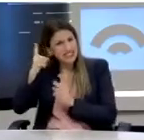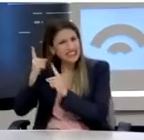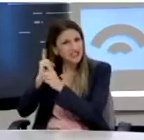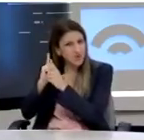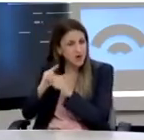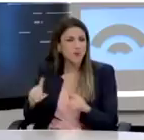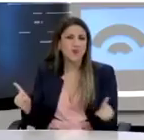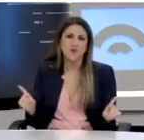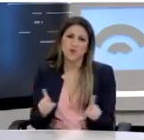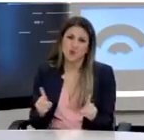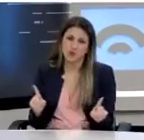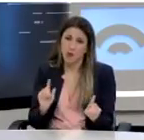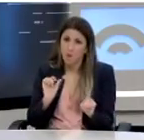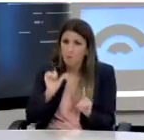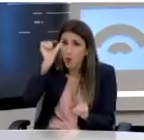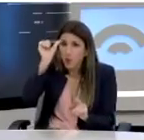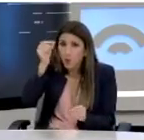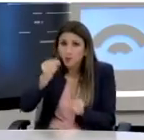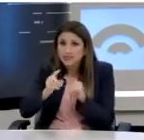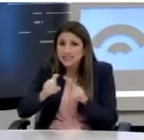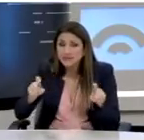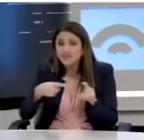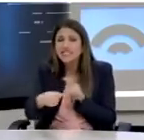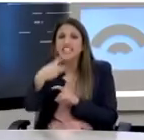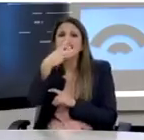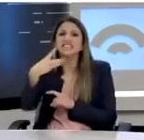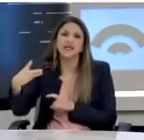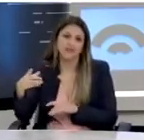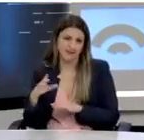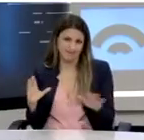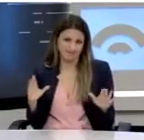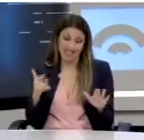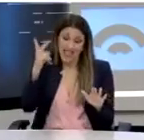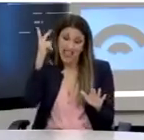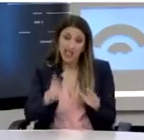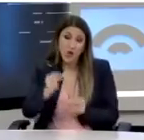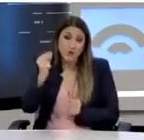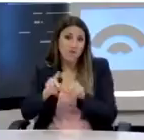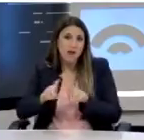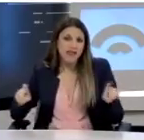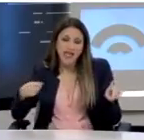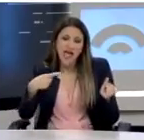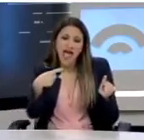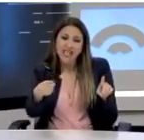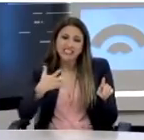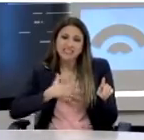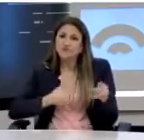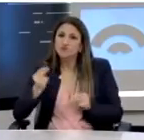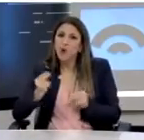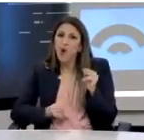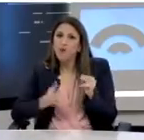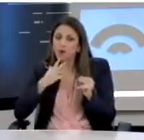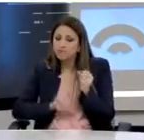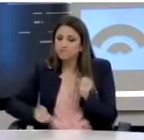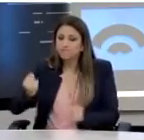πρόβλημα είναι ο ΣΥΡΙΖΑ. Το βασικό σας πρόβλημα είναι ότι αυτή τη συμφωνία τη φέρνω εγώ ως Πρωθυπουργός,